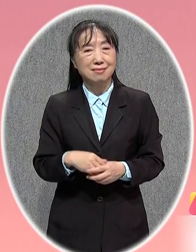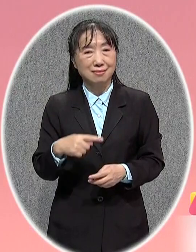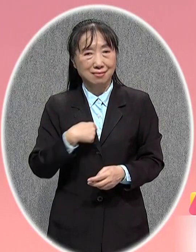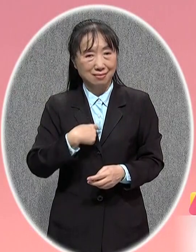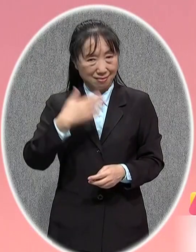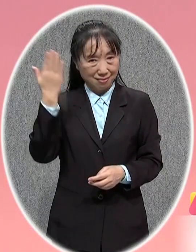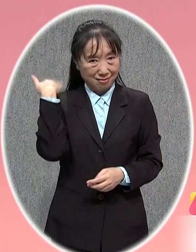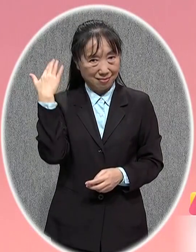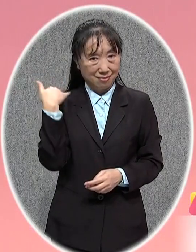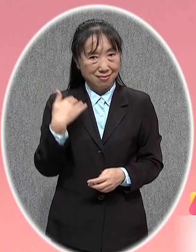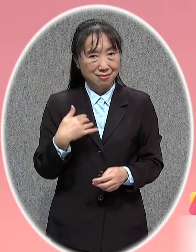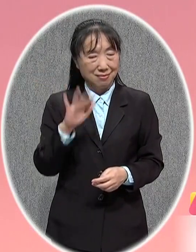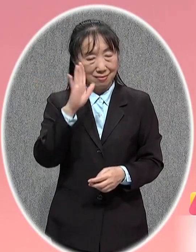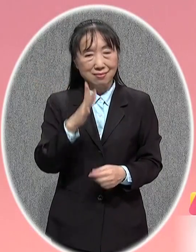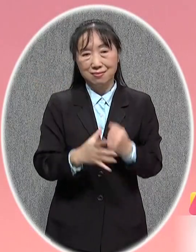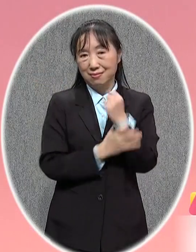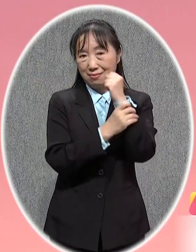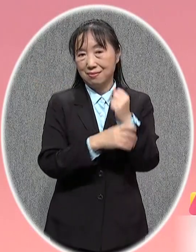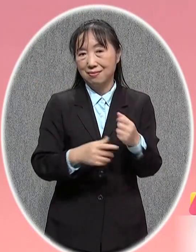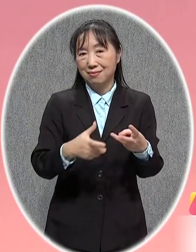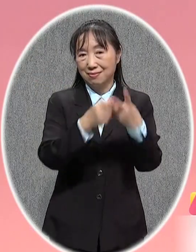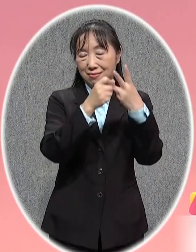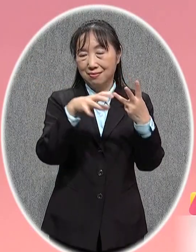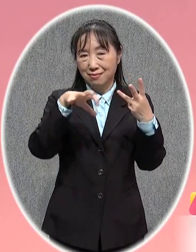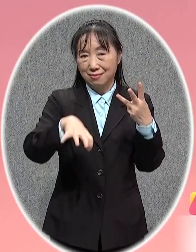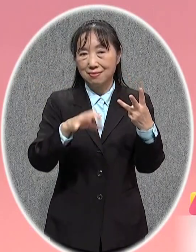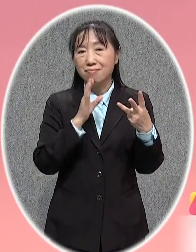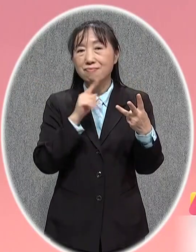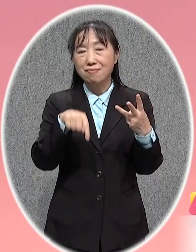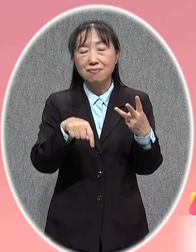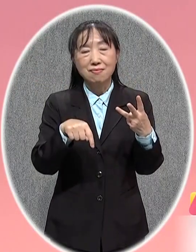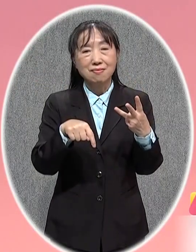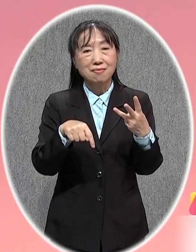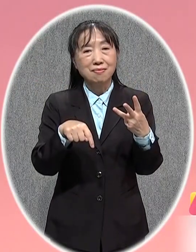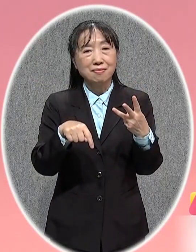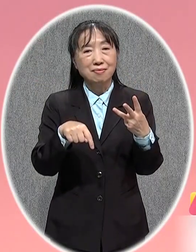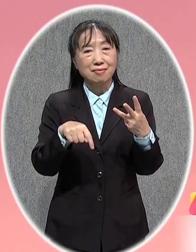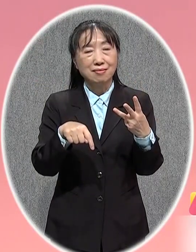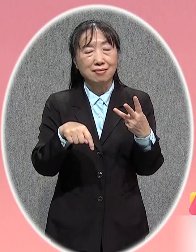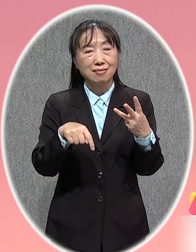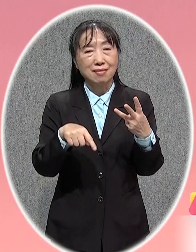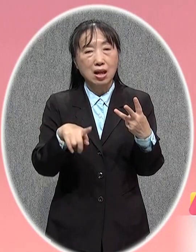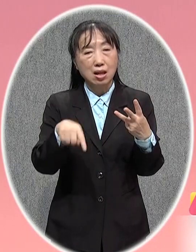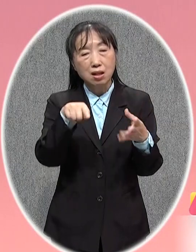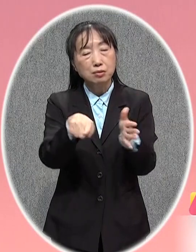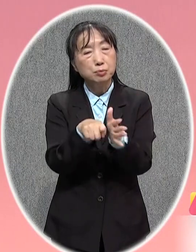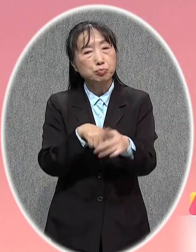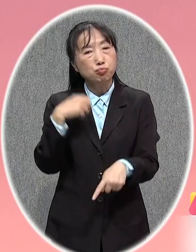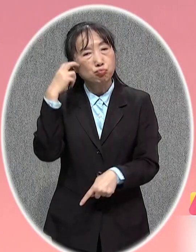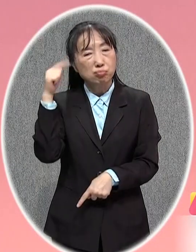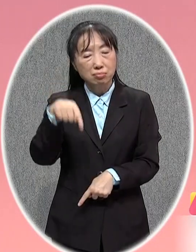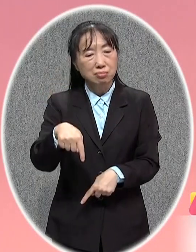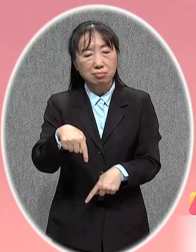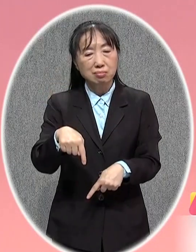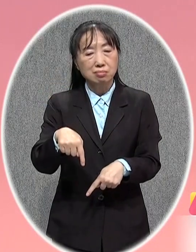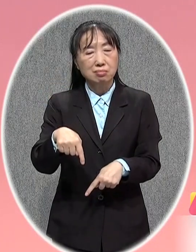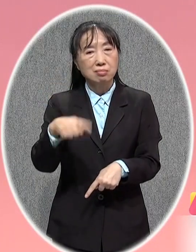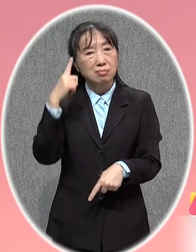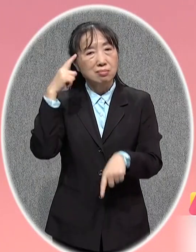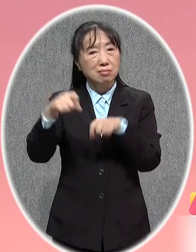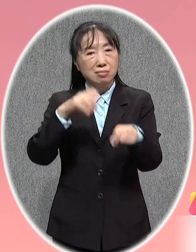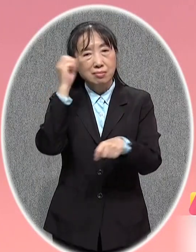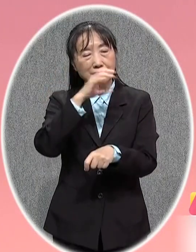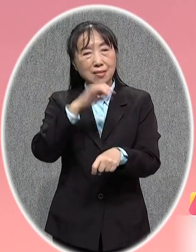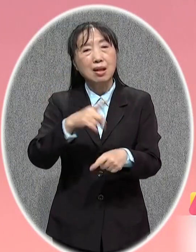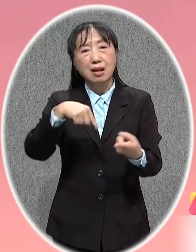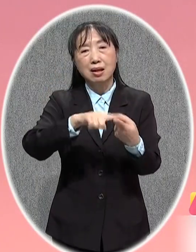以前曾经支持过三阶的原方，就说不认同三阶的原方案，而觉得应